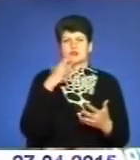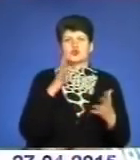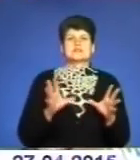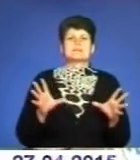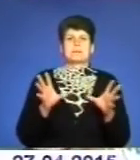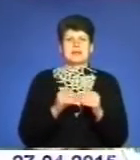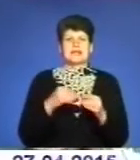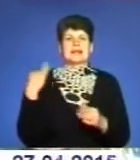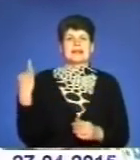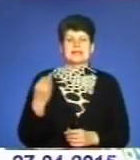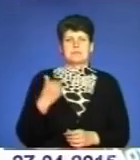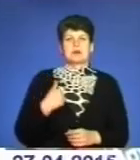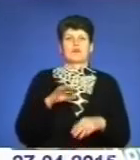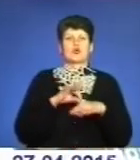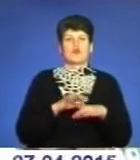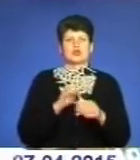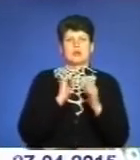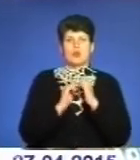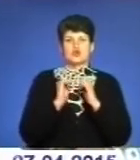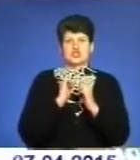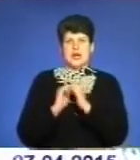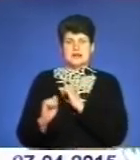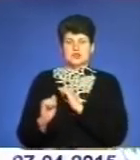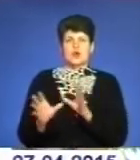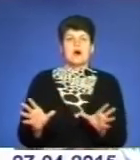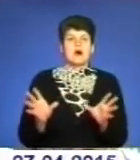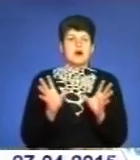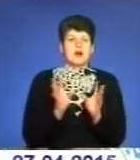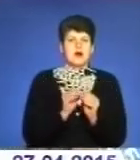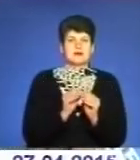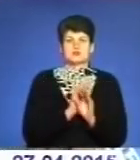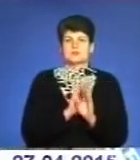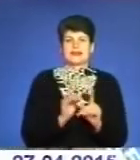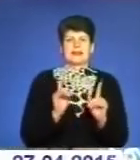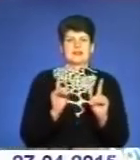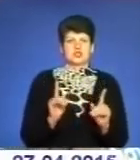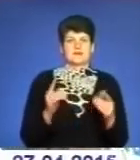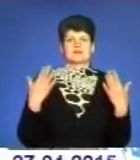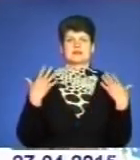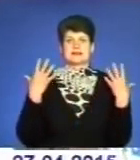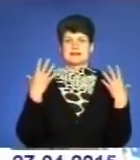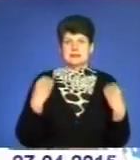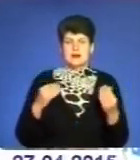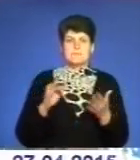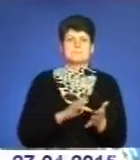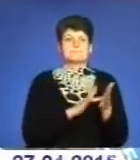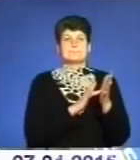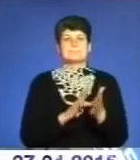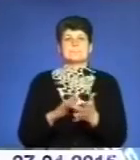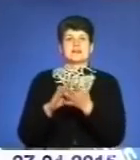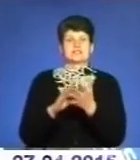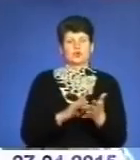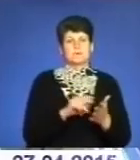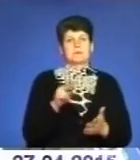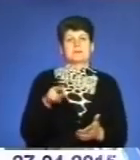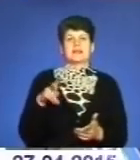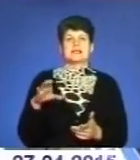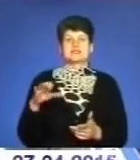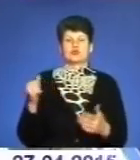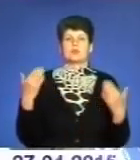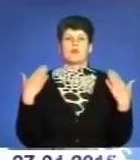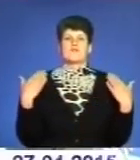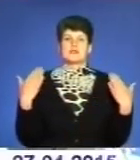проводу і старатися бути якнайкращим, завжди стремитися до мети. Завдяки пласту в нашій